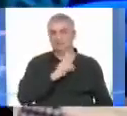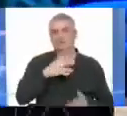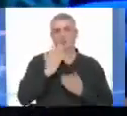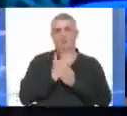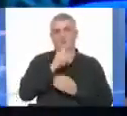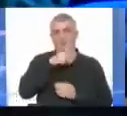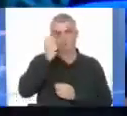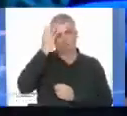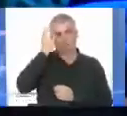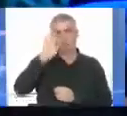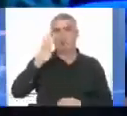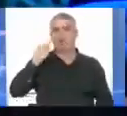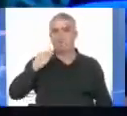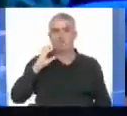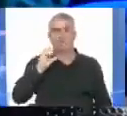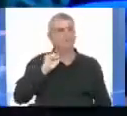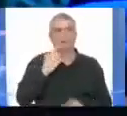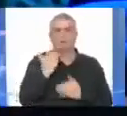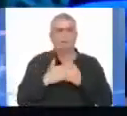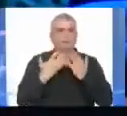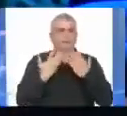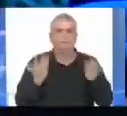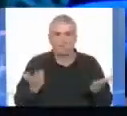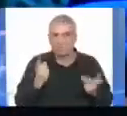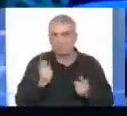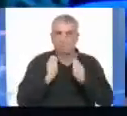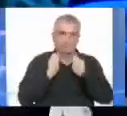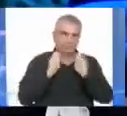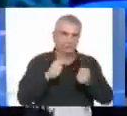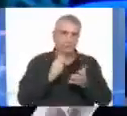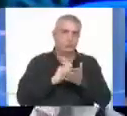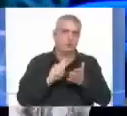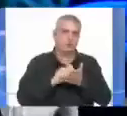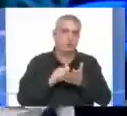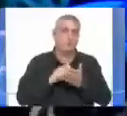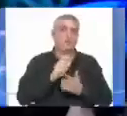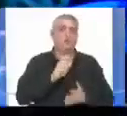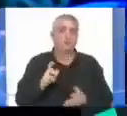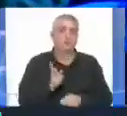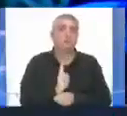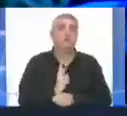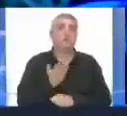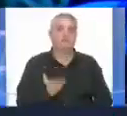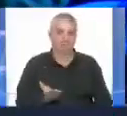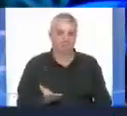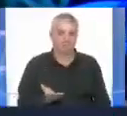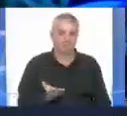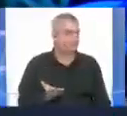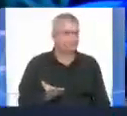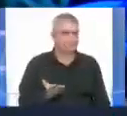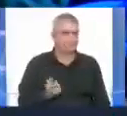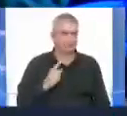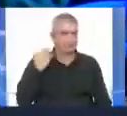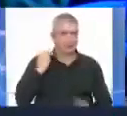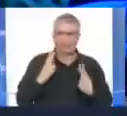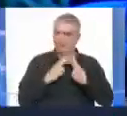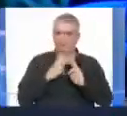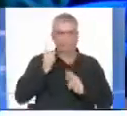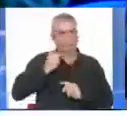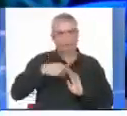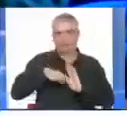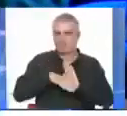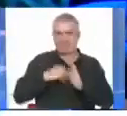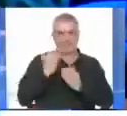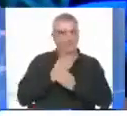של בן כספית. מה התברר? שהם הגישו כתב אישום שקרי. הרי לא הייתה פגישת הנחיה